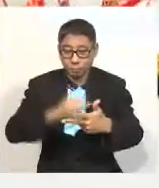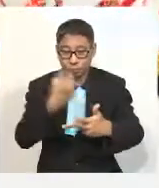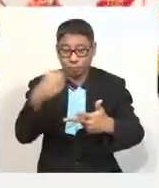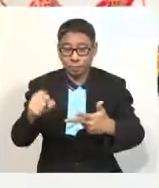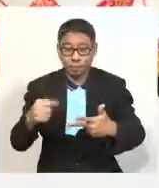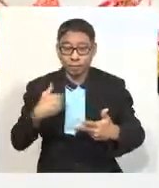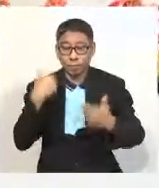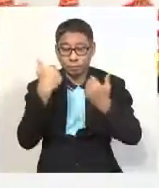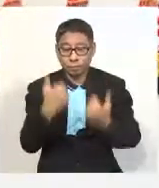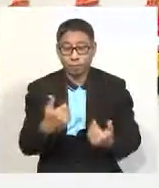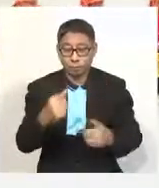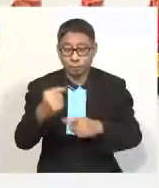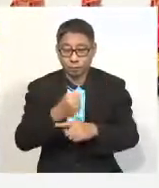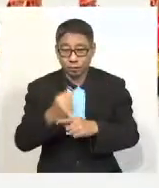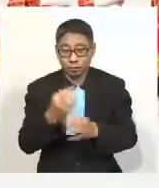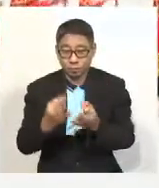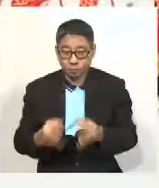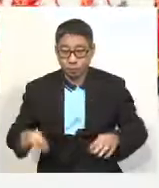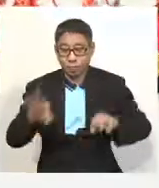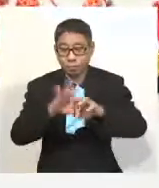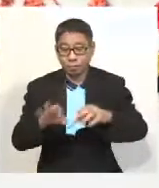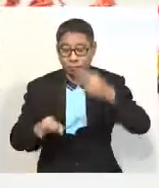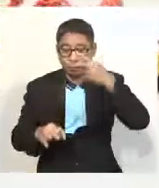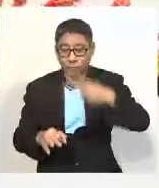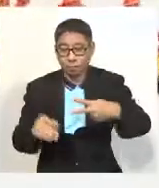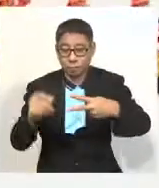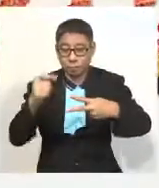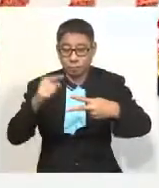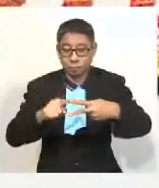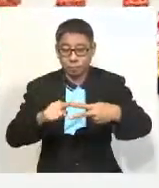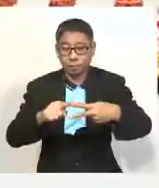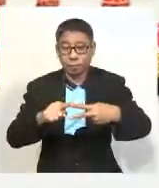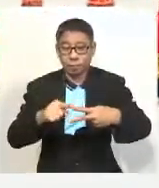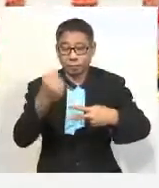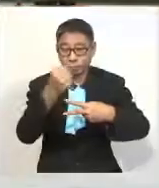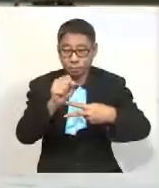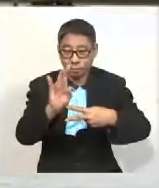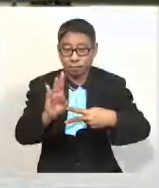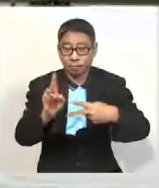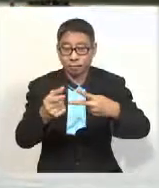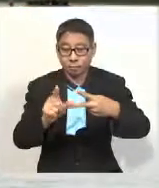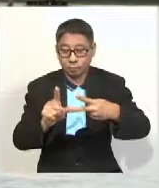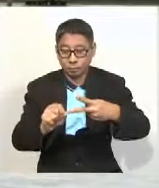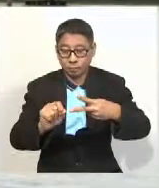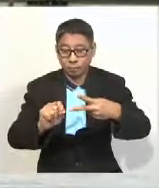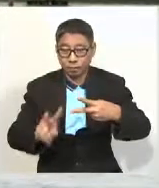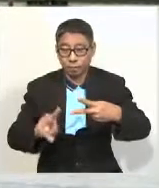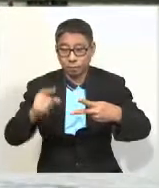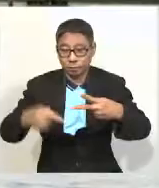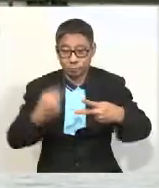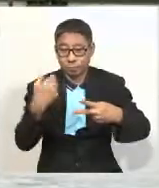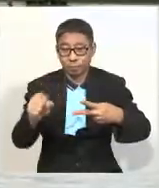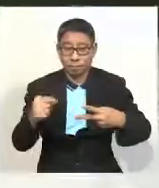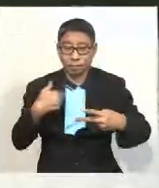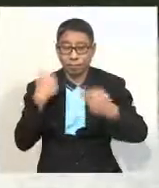คมและจะมีการซ้อมใหญ่อีก2ครั้งเดือนตุลาคมก็คือวันที่17และ22ค่ะ